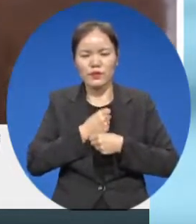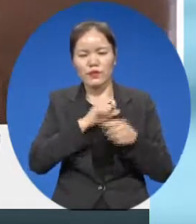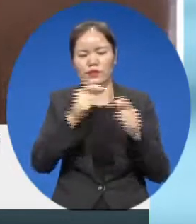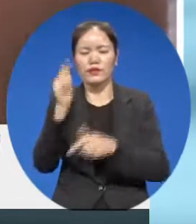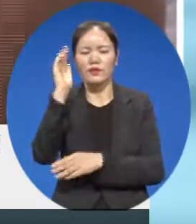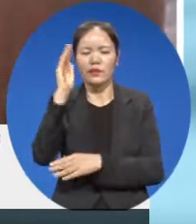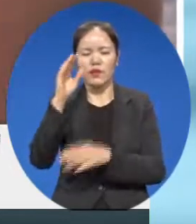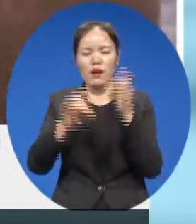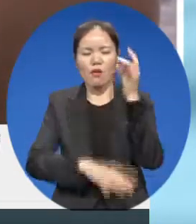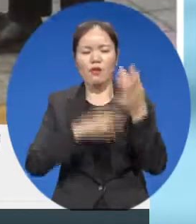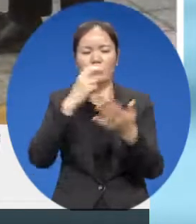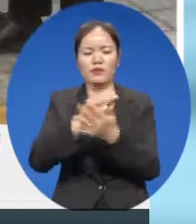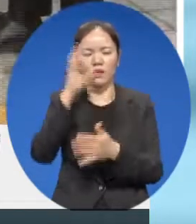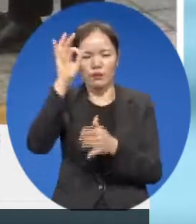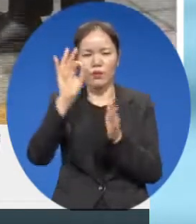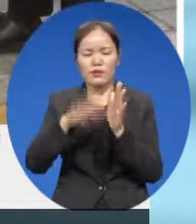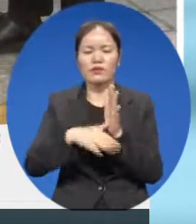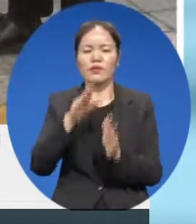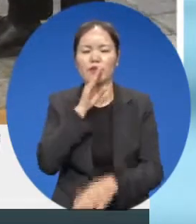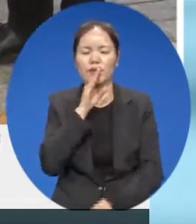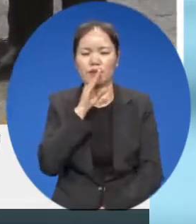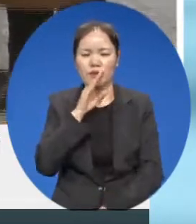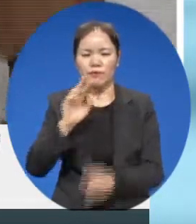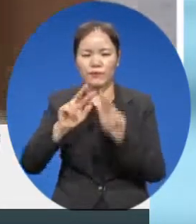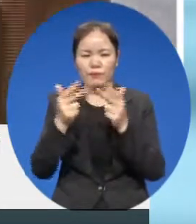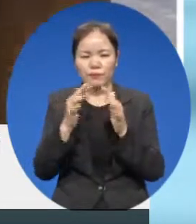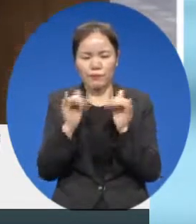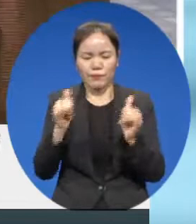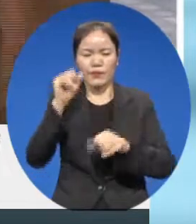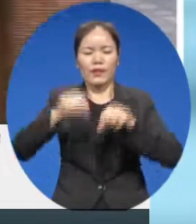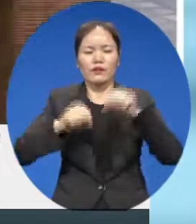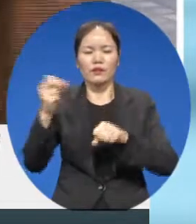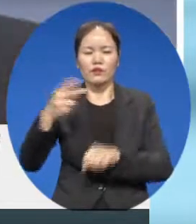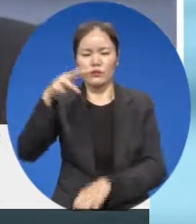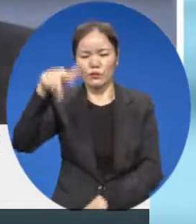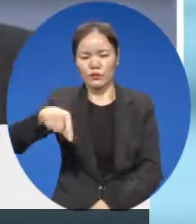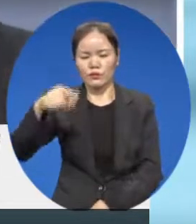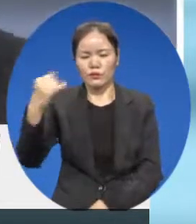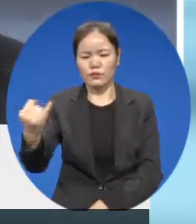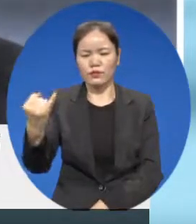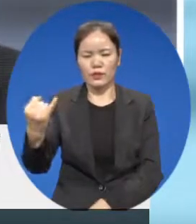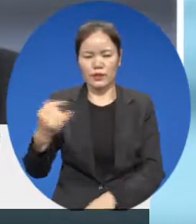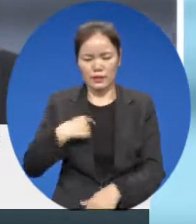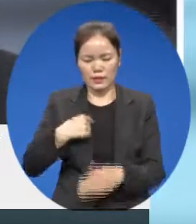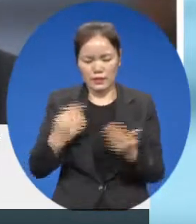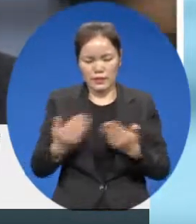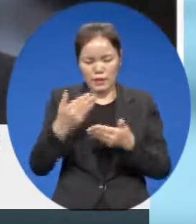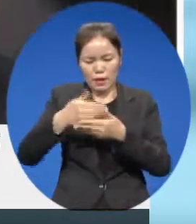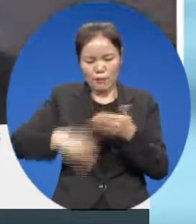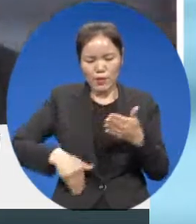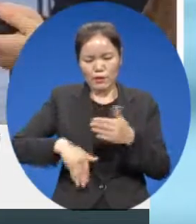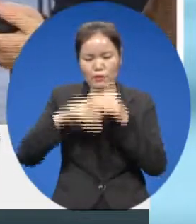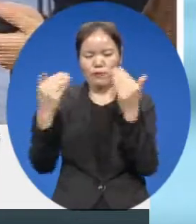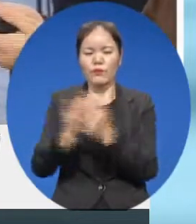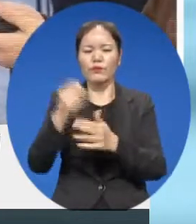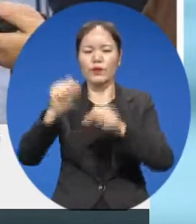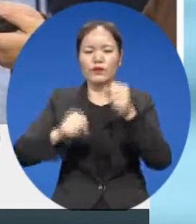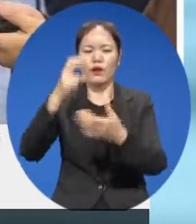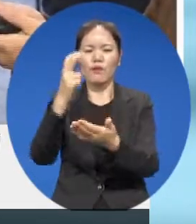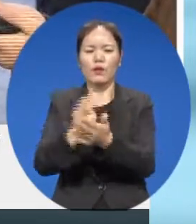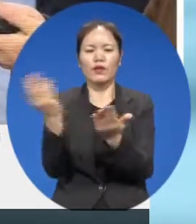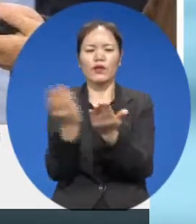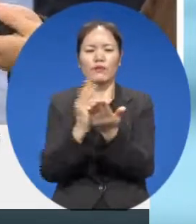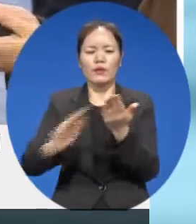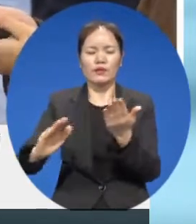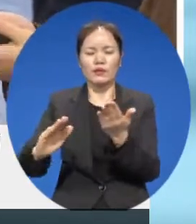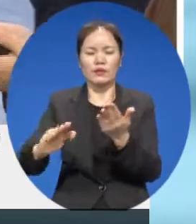구요 아마 이제 본인이 하는 행동 자체 또는 봄 총회 장관이 본인은 이렇게 직무를 배제하고 이런 모든 행동들이 법에 어긋나는